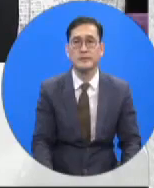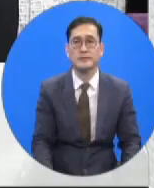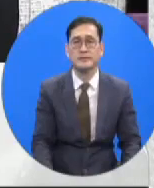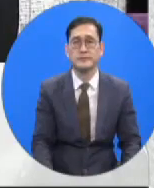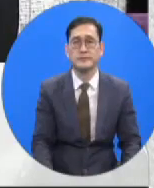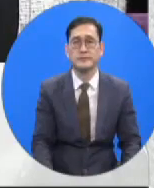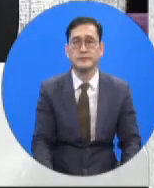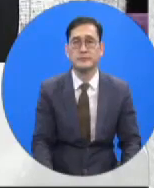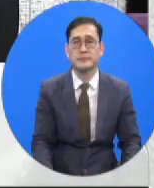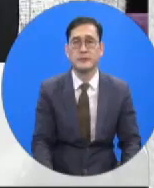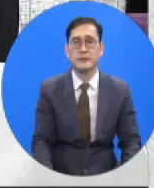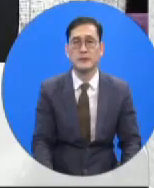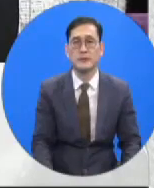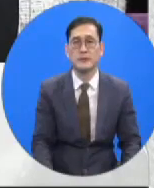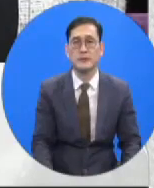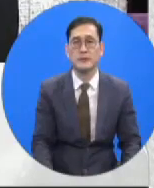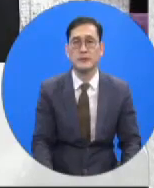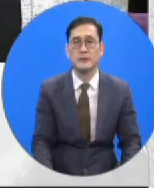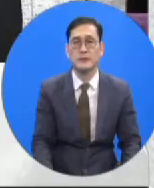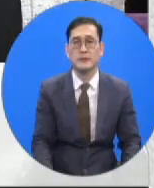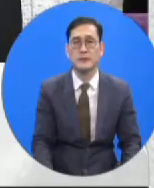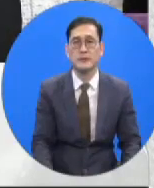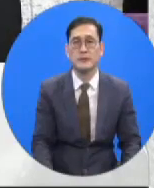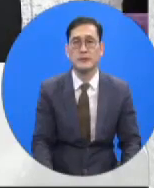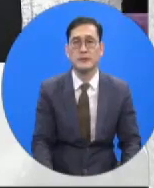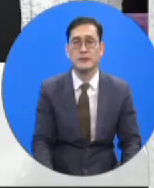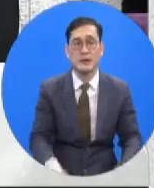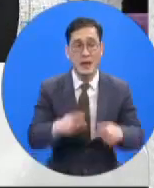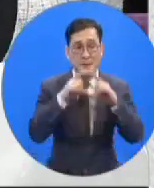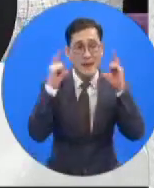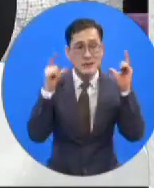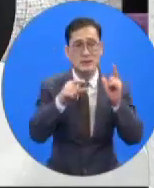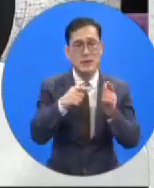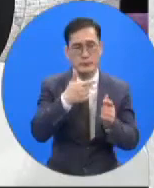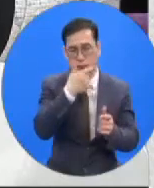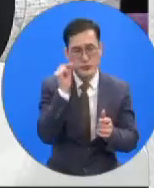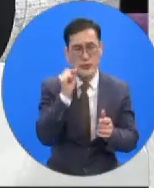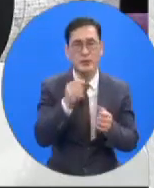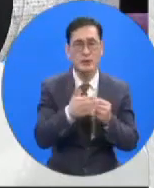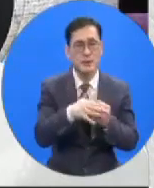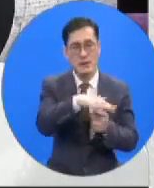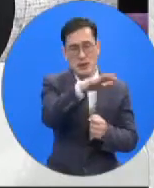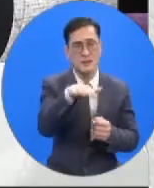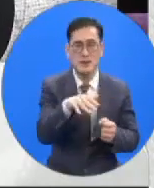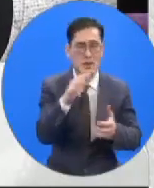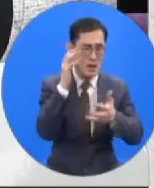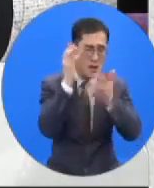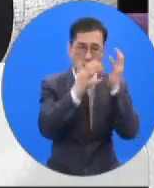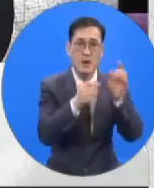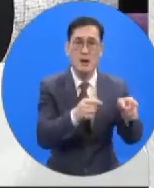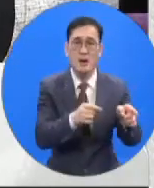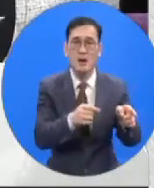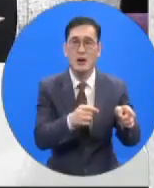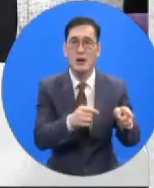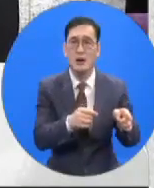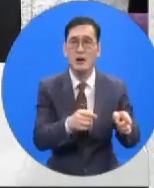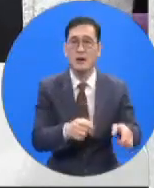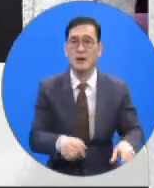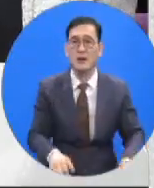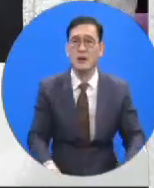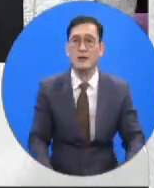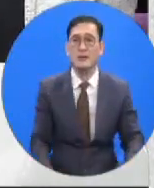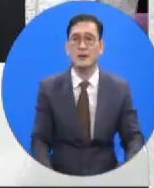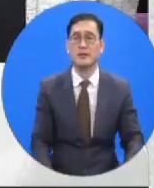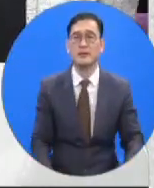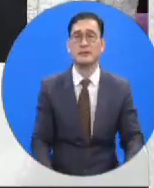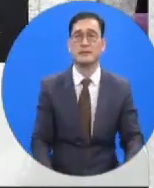수도가 비슷한 개념으로 맛있을까 공급되는 어때서 여러 문제가 나오고 있는데 음 분장 재생 병원장님 조사 리스 다른 것들도